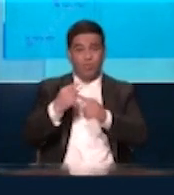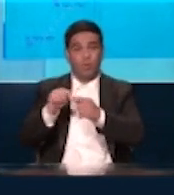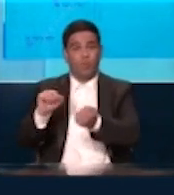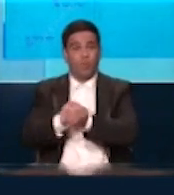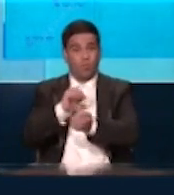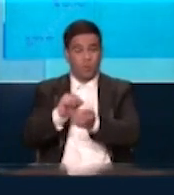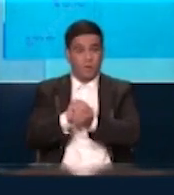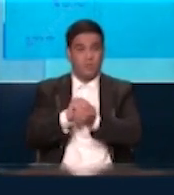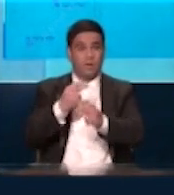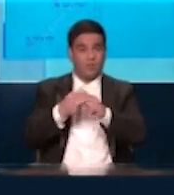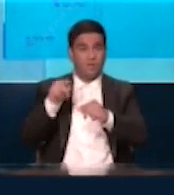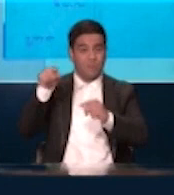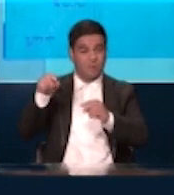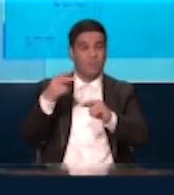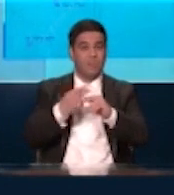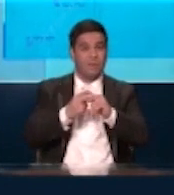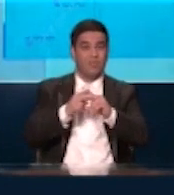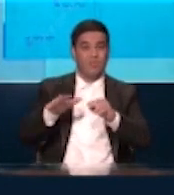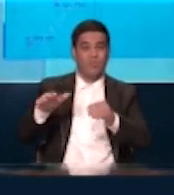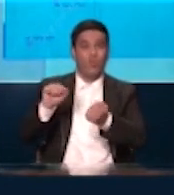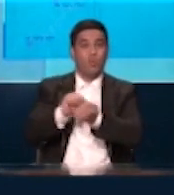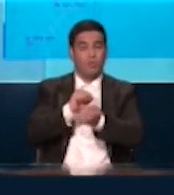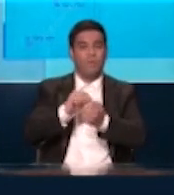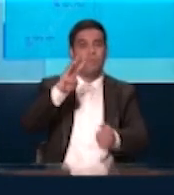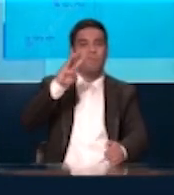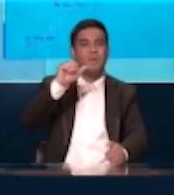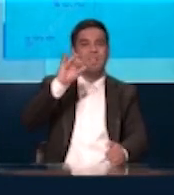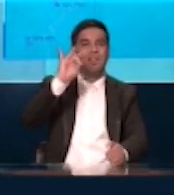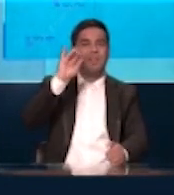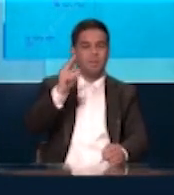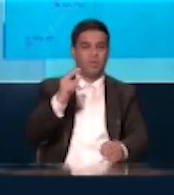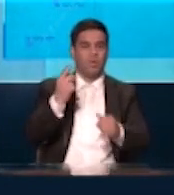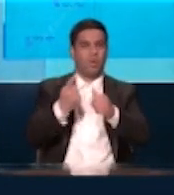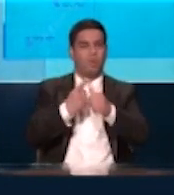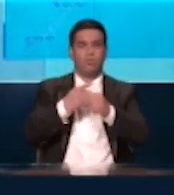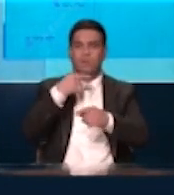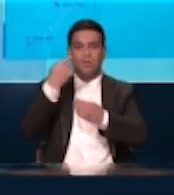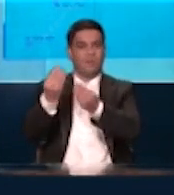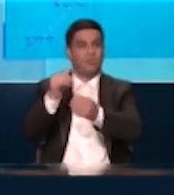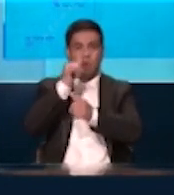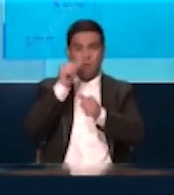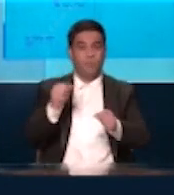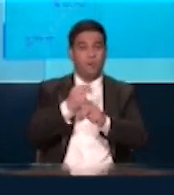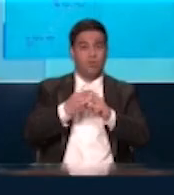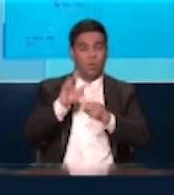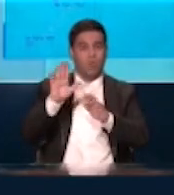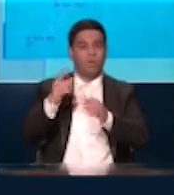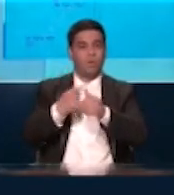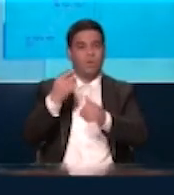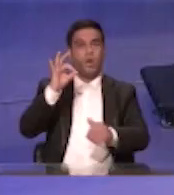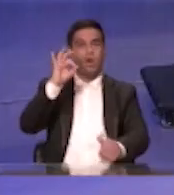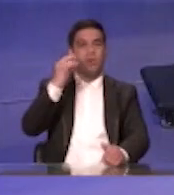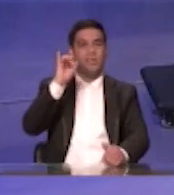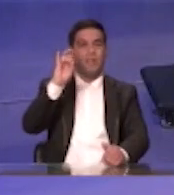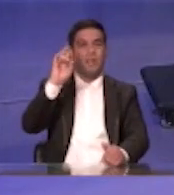deb nomlanadi. Shunday ekan, biz bu quruqligimizni materik deb atay olmaymiz. Shuning uchun unga Okeaniya deb nom beramiz.